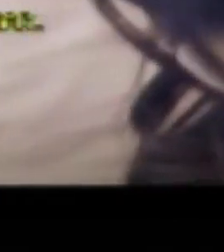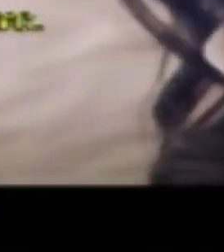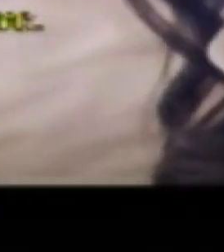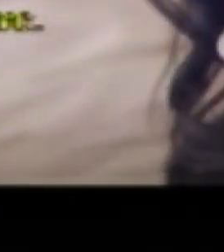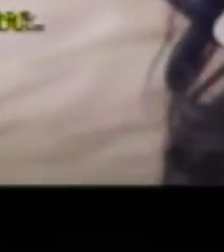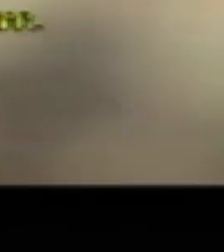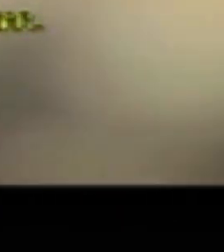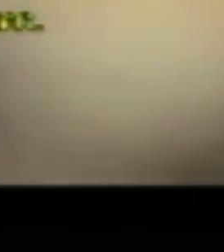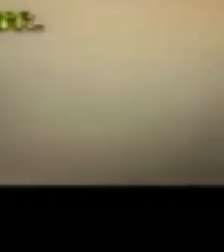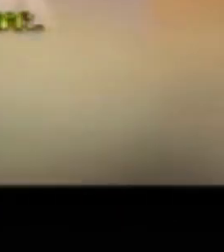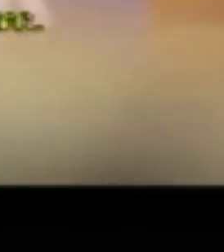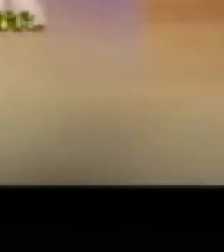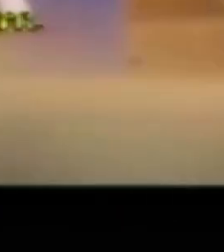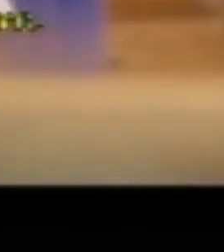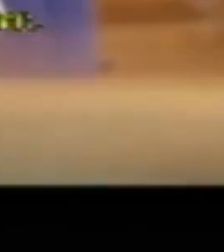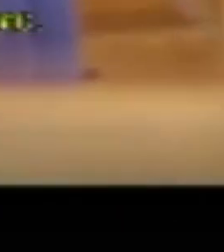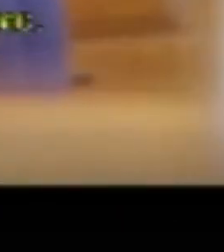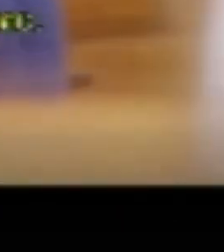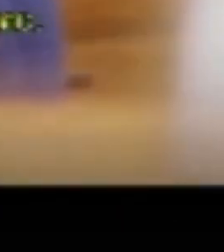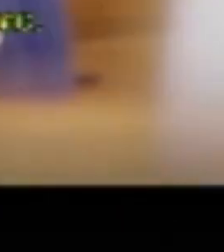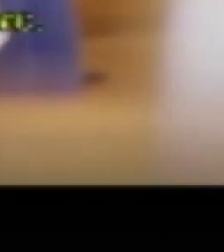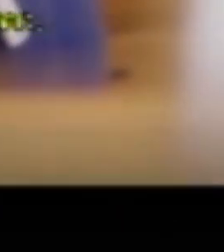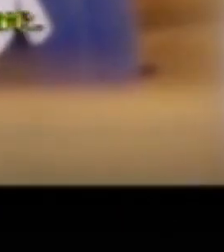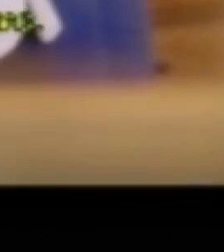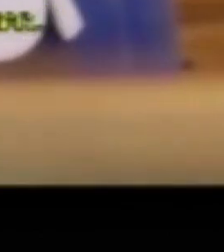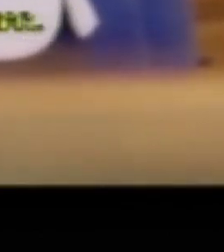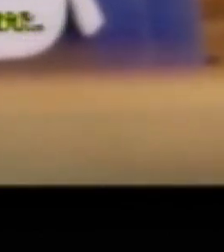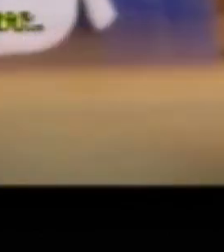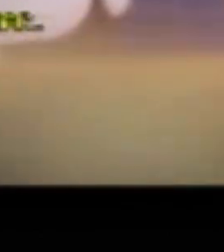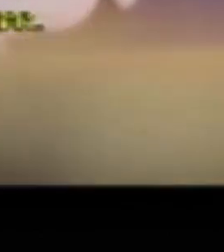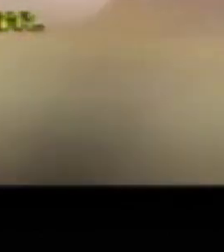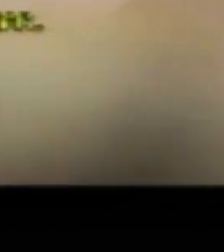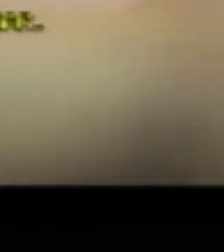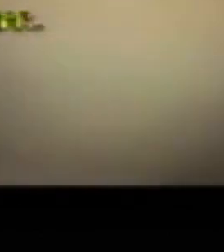ايسوس طبط ريس